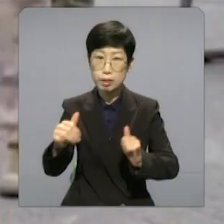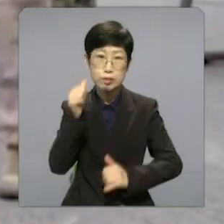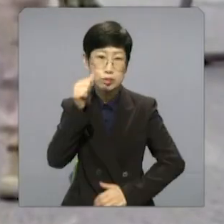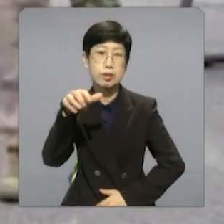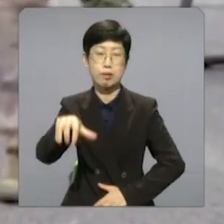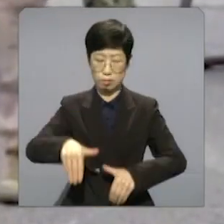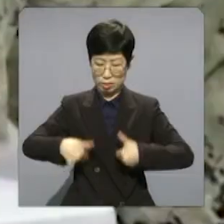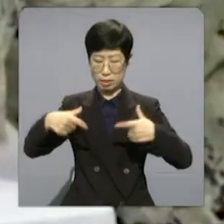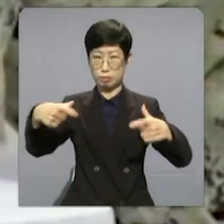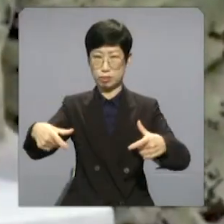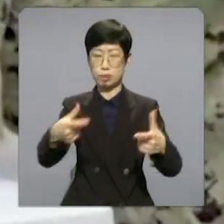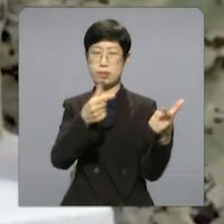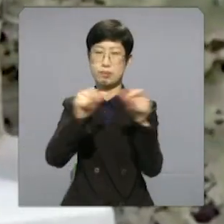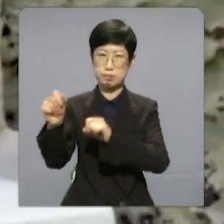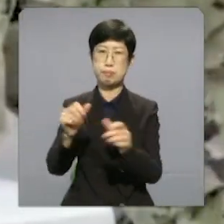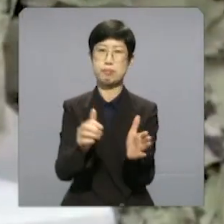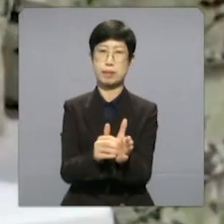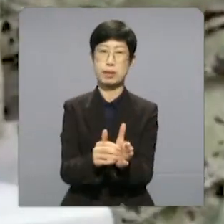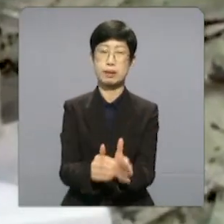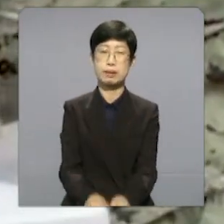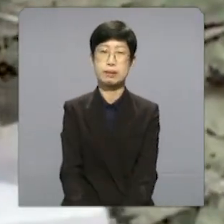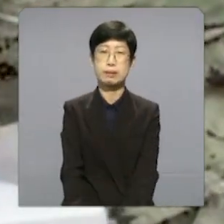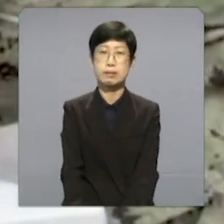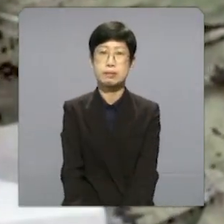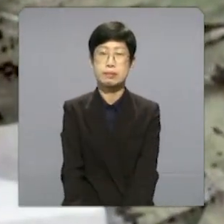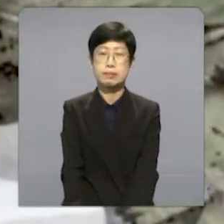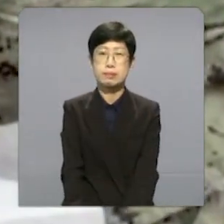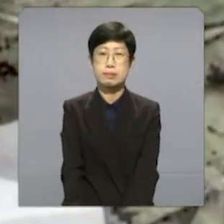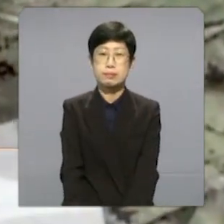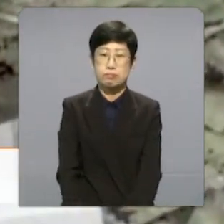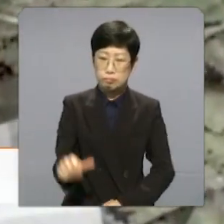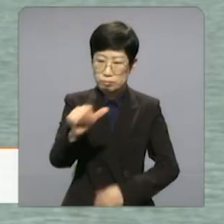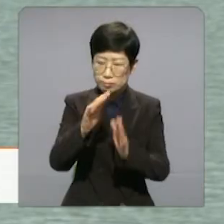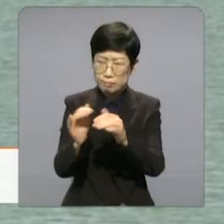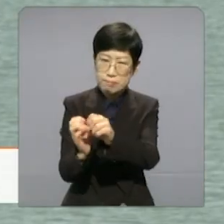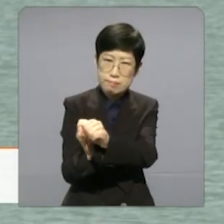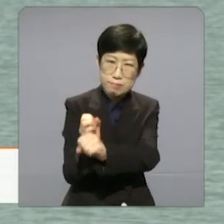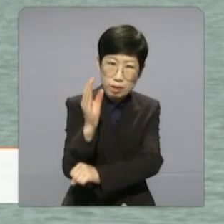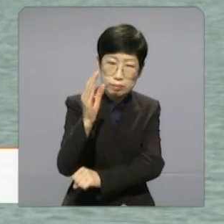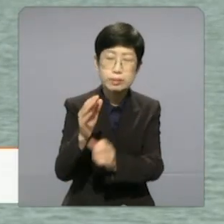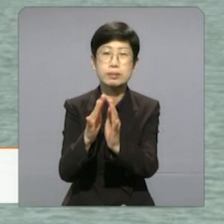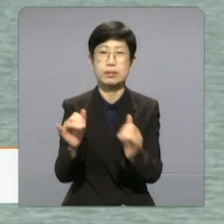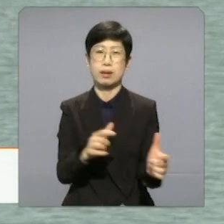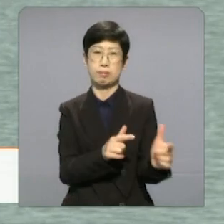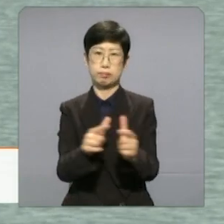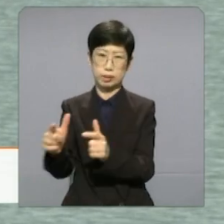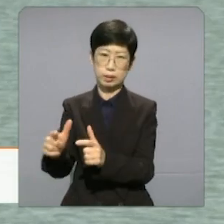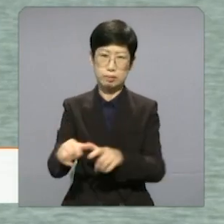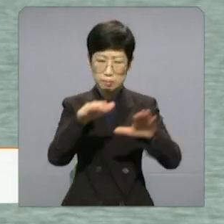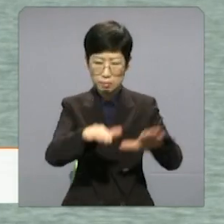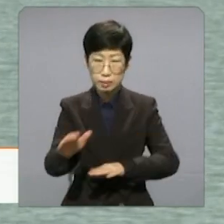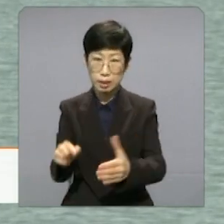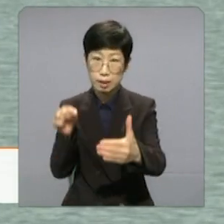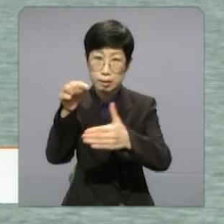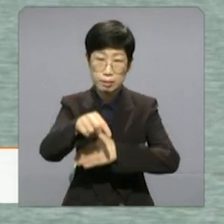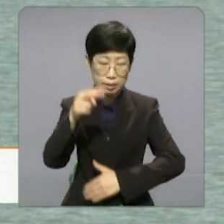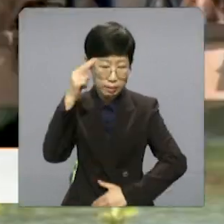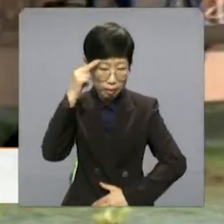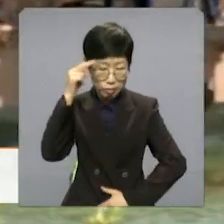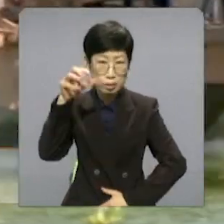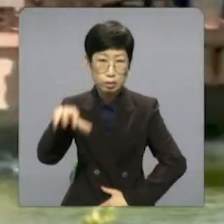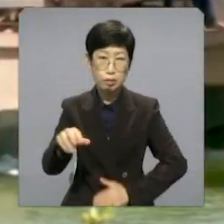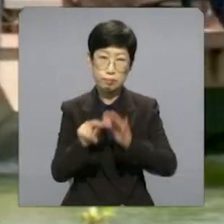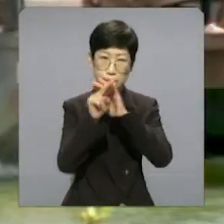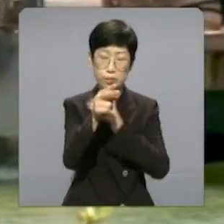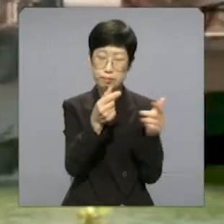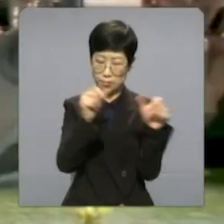명이 에티오피아로 탈출한 것으로 전해졌습니다. 5천 명이 넘는 수단인들은 홍해를 건너 사우디아라비아로도